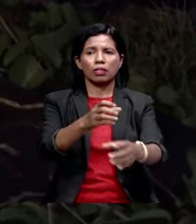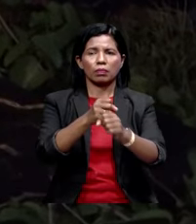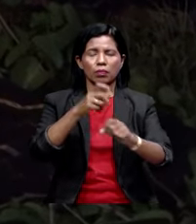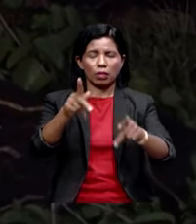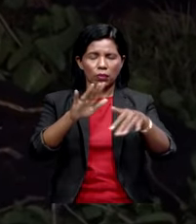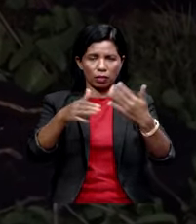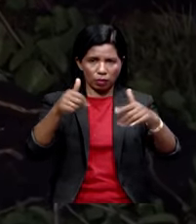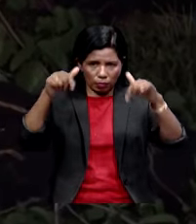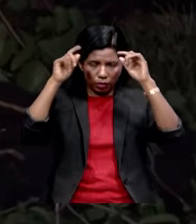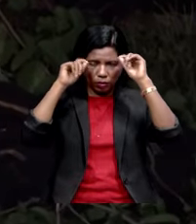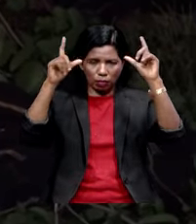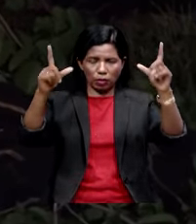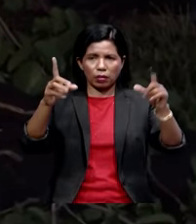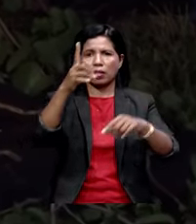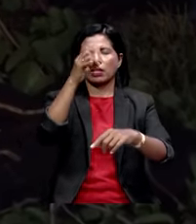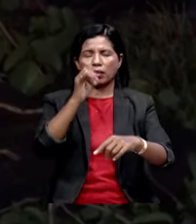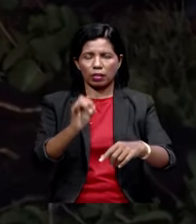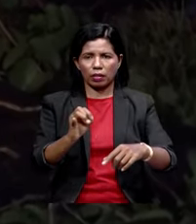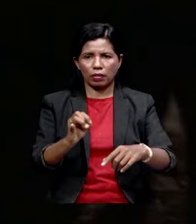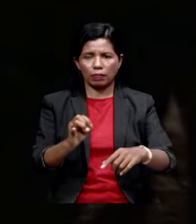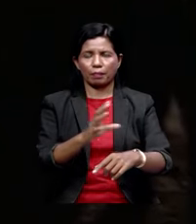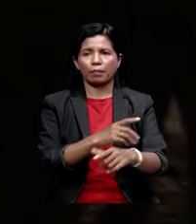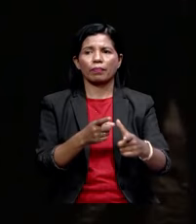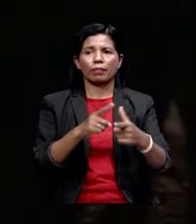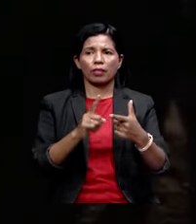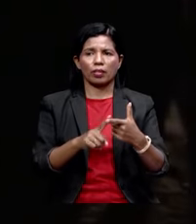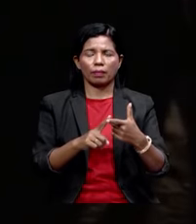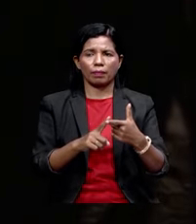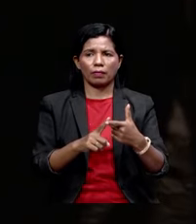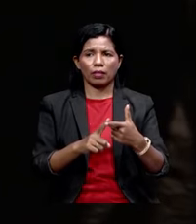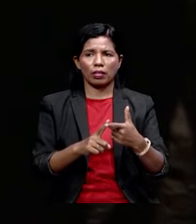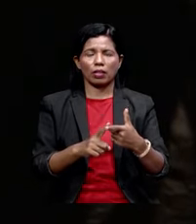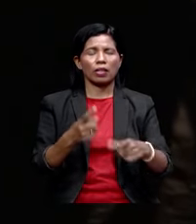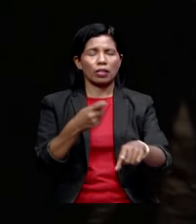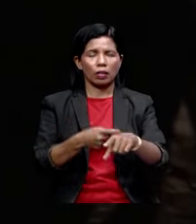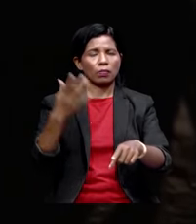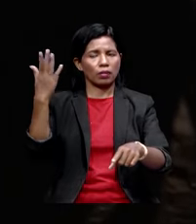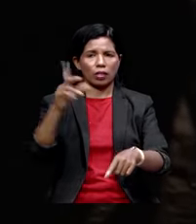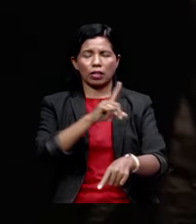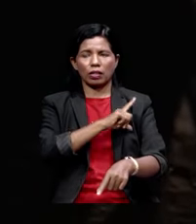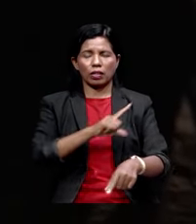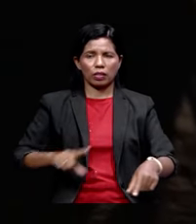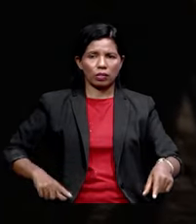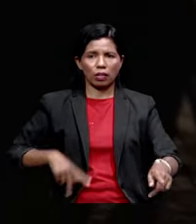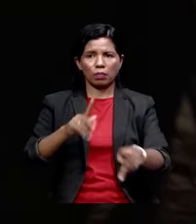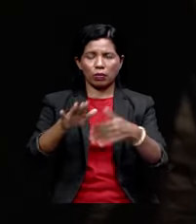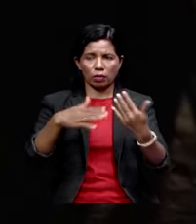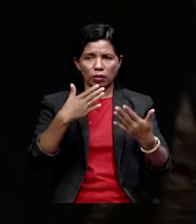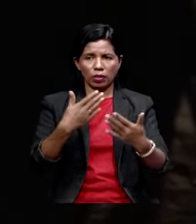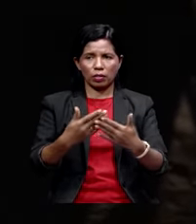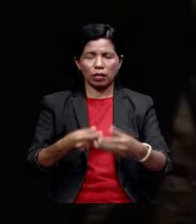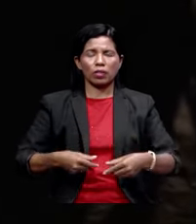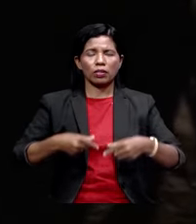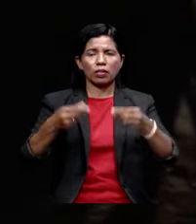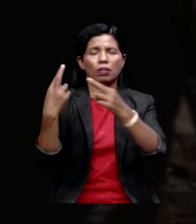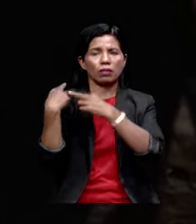sira mai Timor Leste mai rai di liparasa ne parasa malalu ne ne kata i momentu ne bali rai sira be ala sira se kawas